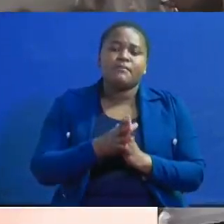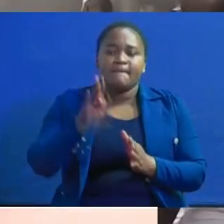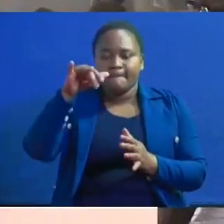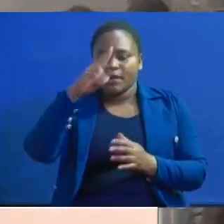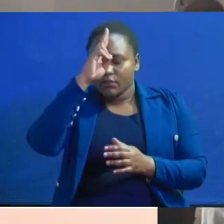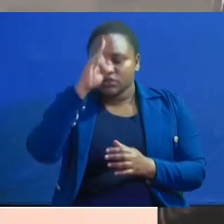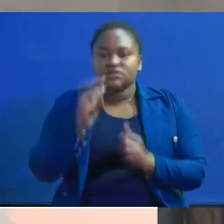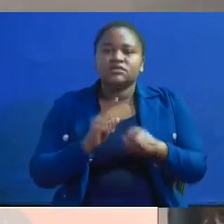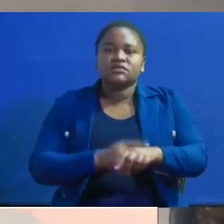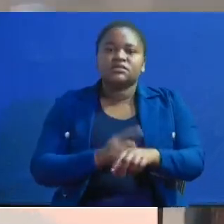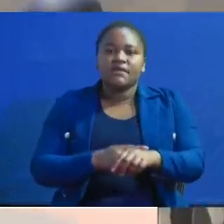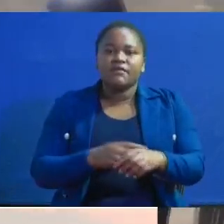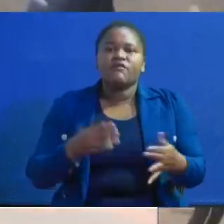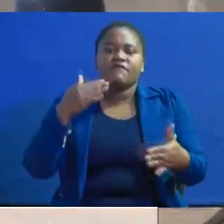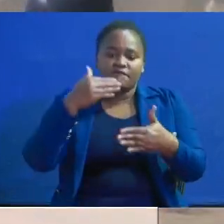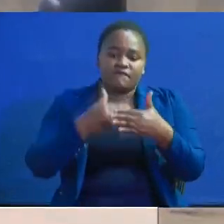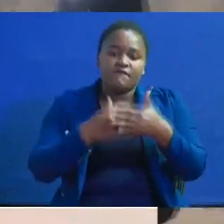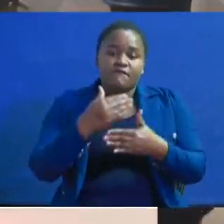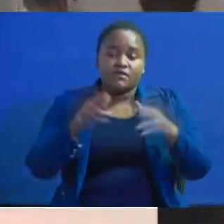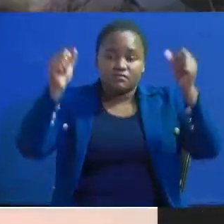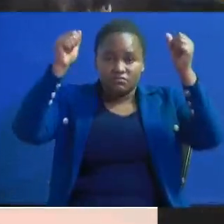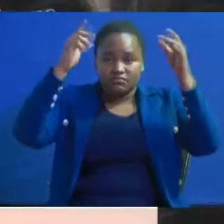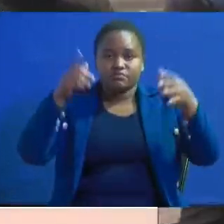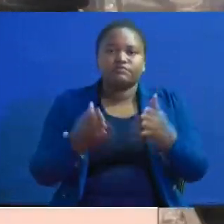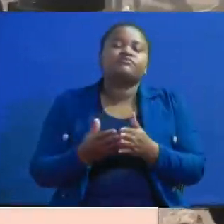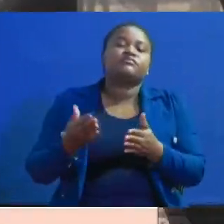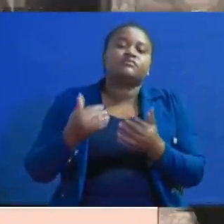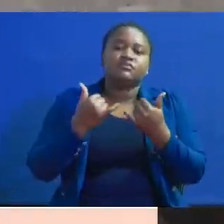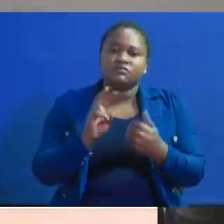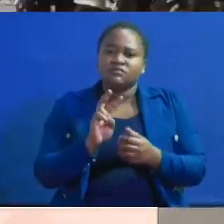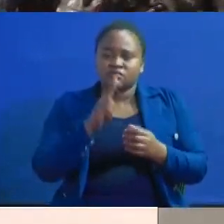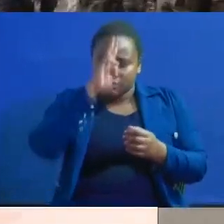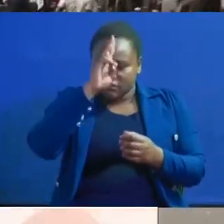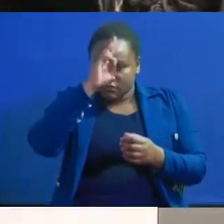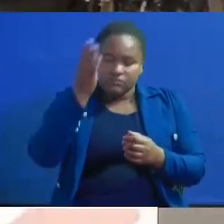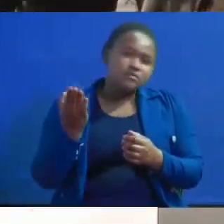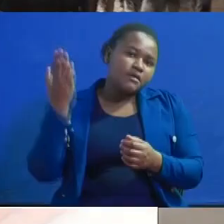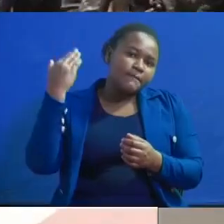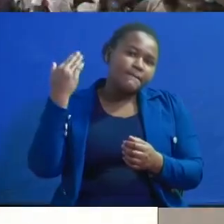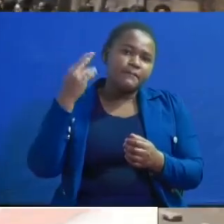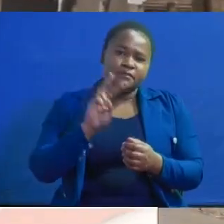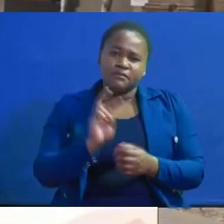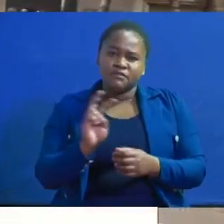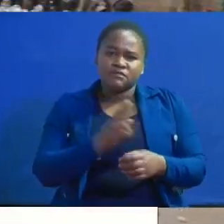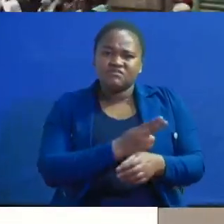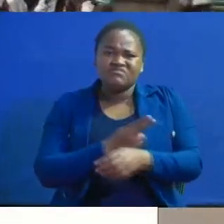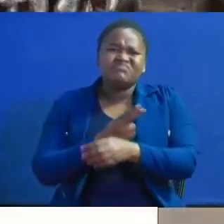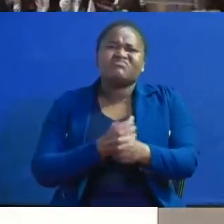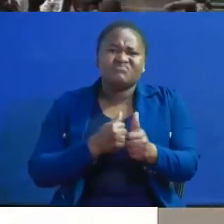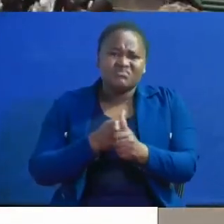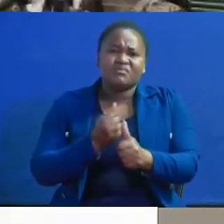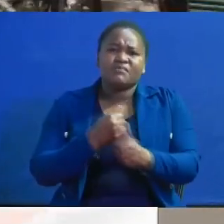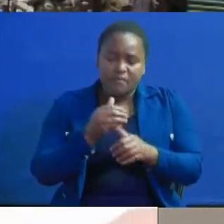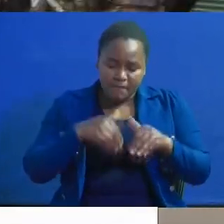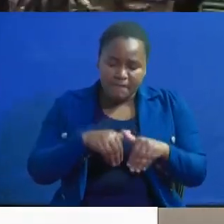polisi wanapokabili waandamanaji. Na pia hivi majuzi polisi hao wameonekana wakinyanyasa wanahabari wanaofuatilia